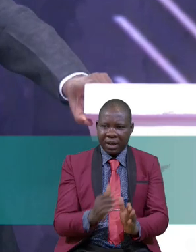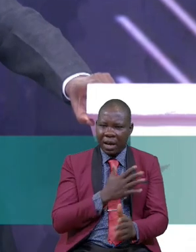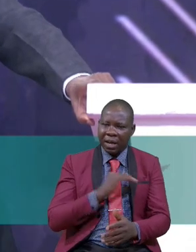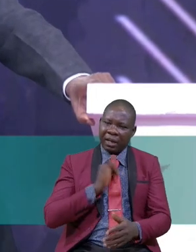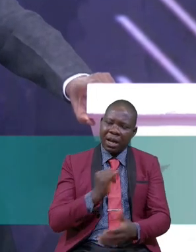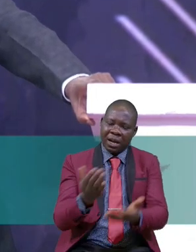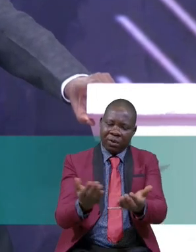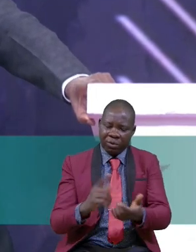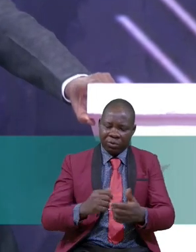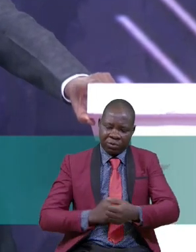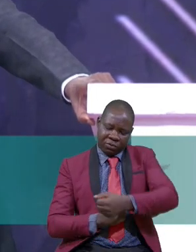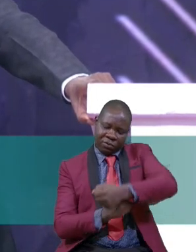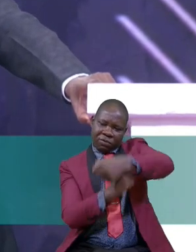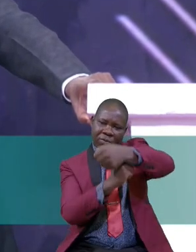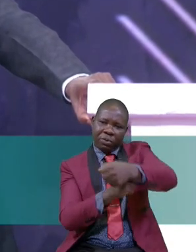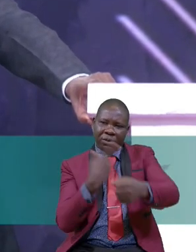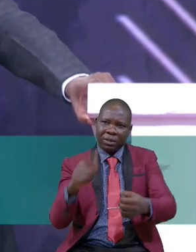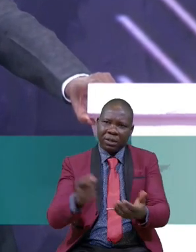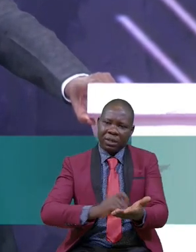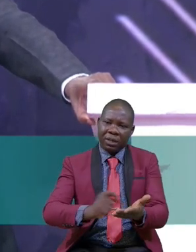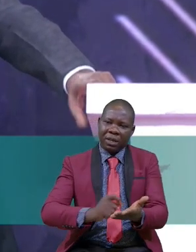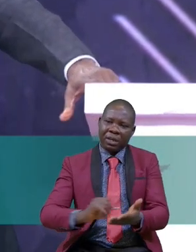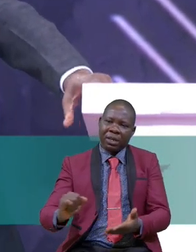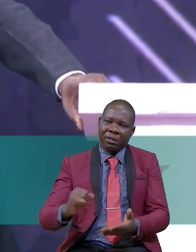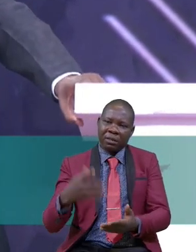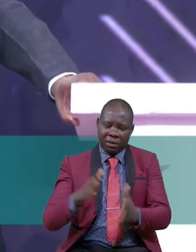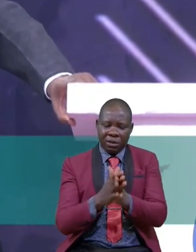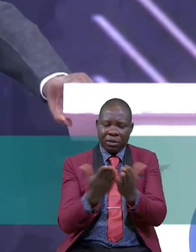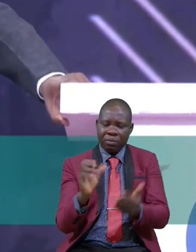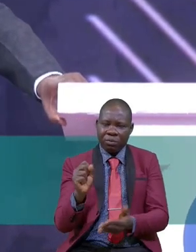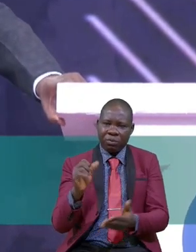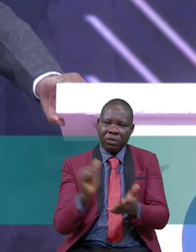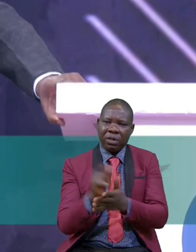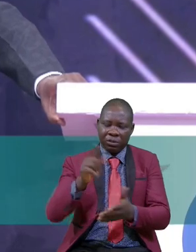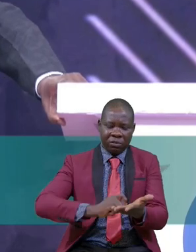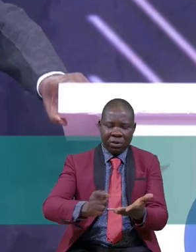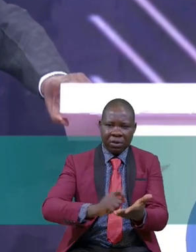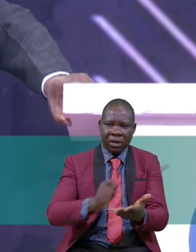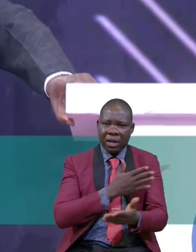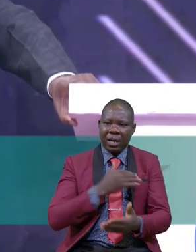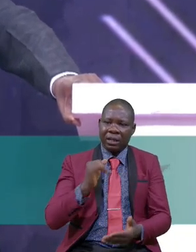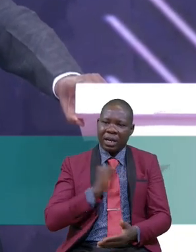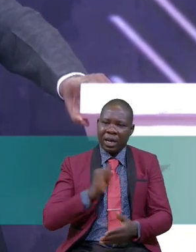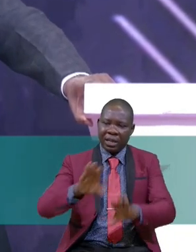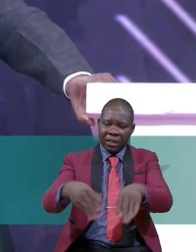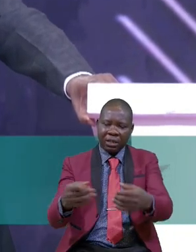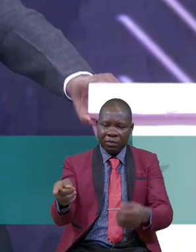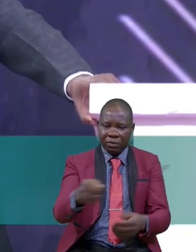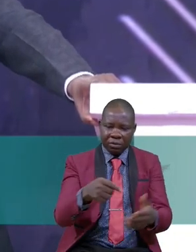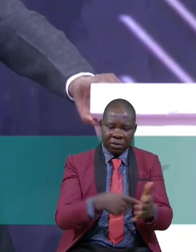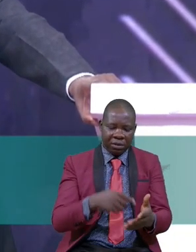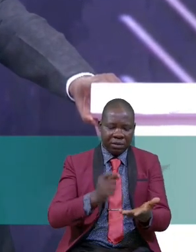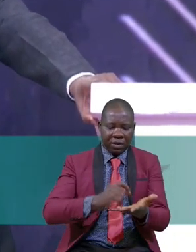support the writing. The books you les livres que tu écris, et je te donne ce bic pour